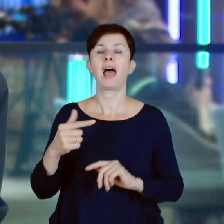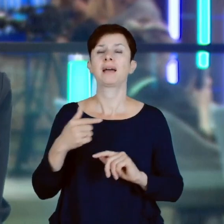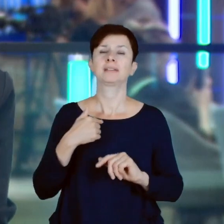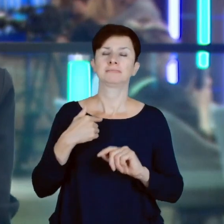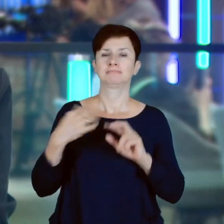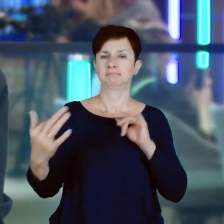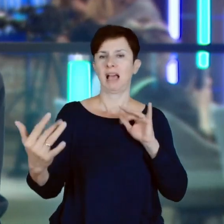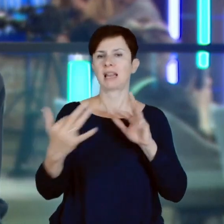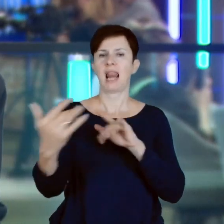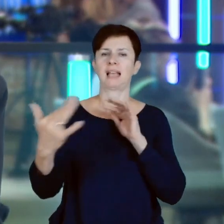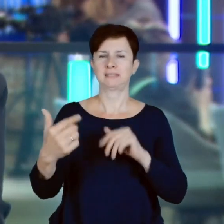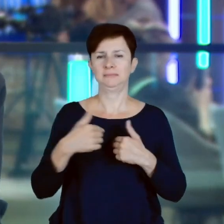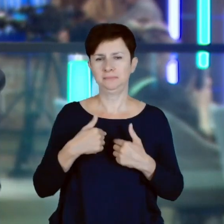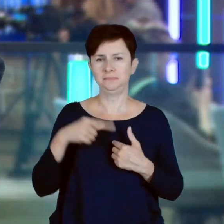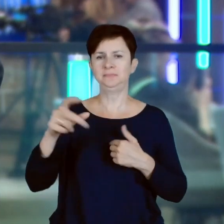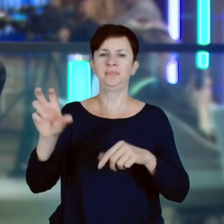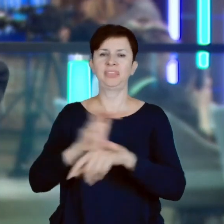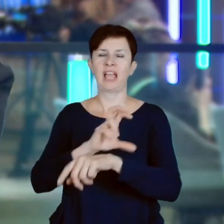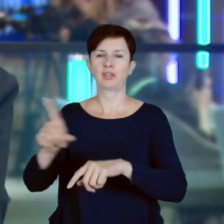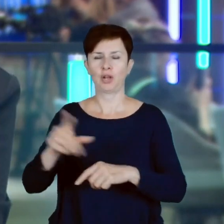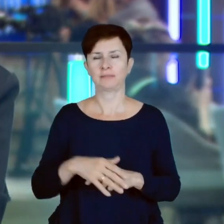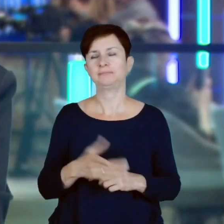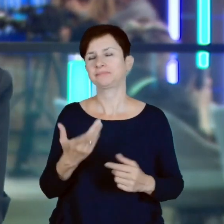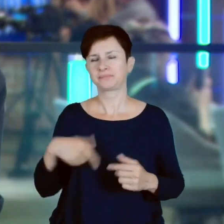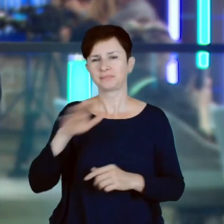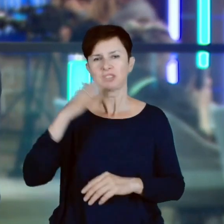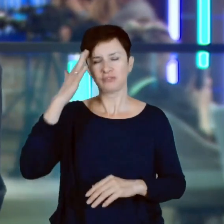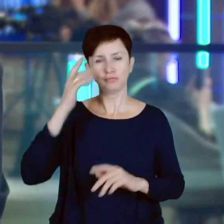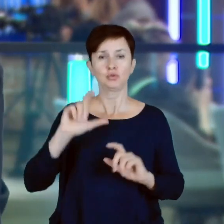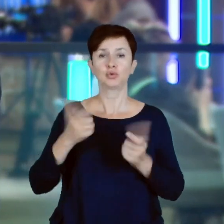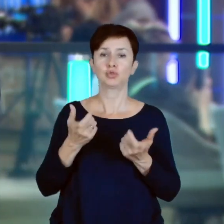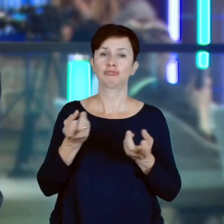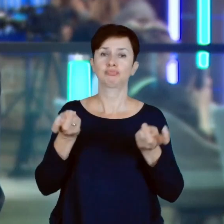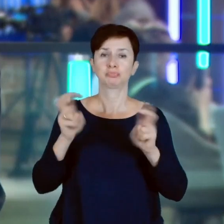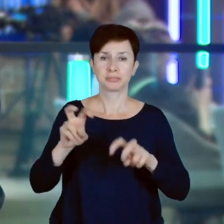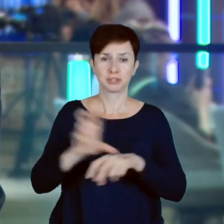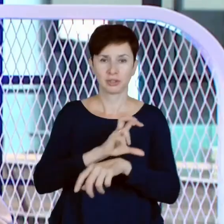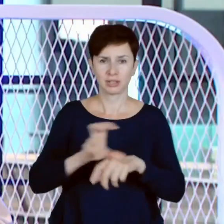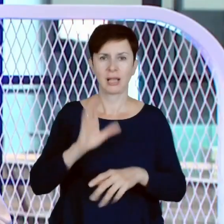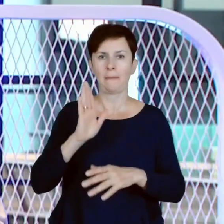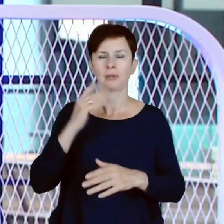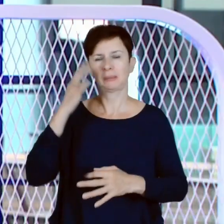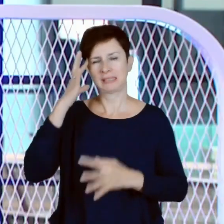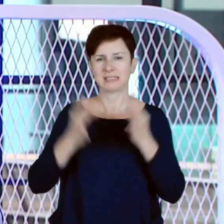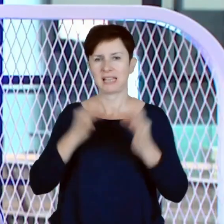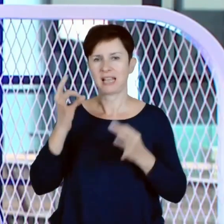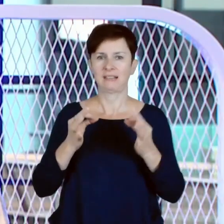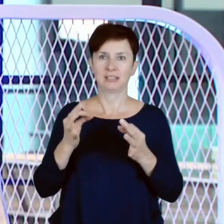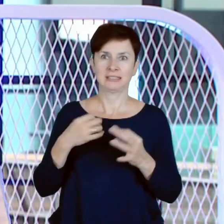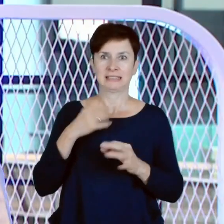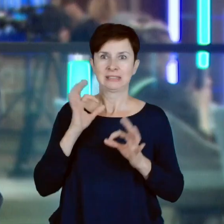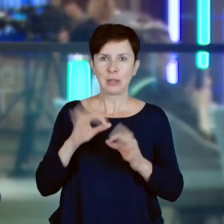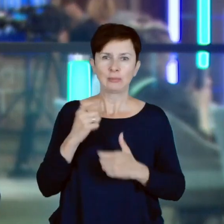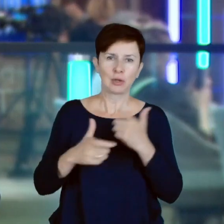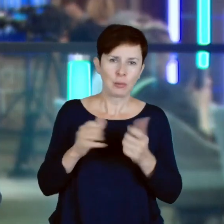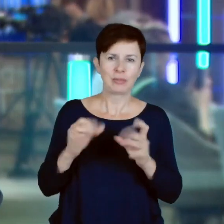przy innowacjach często jest tak, że najpierw tworzymy coś, a później się zastanawiamy i to tak wychodzi, prawda? Schrzanić, żeby naprawić.